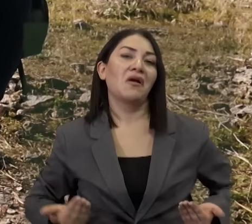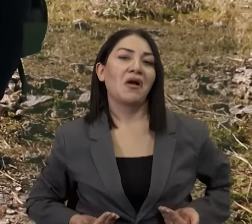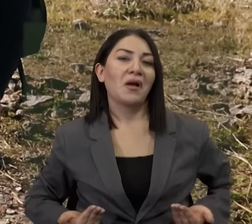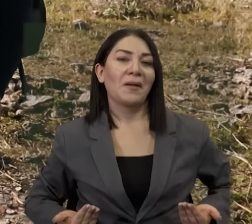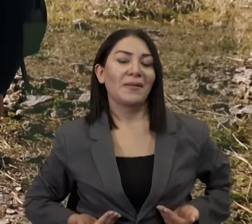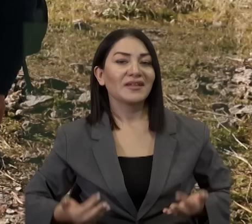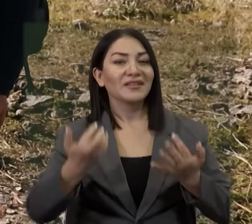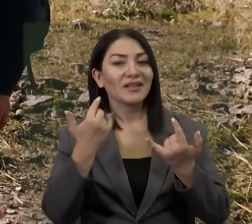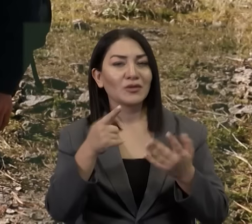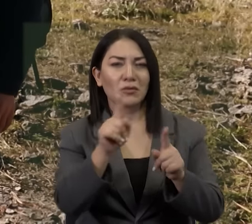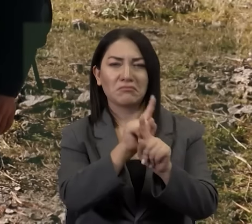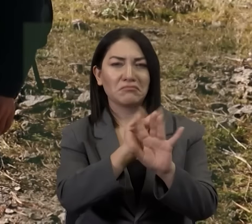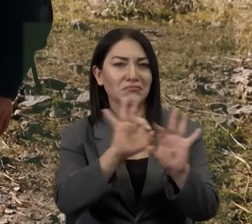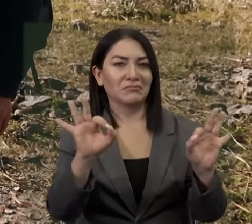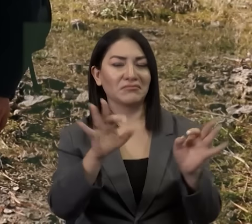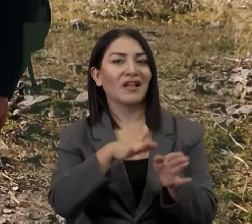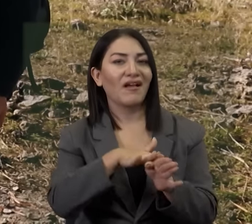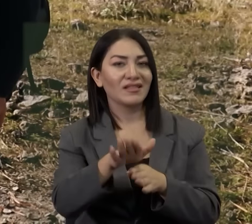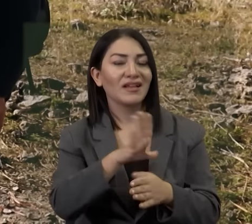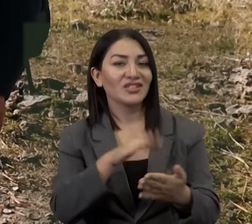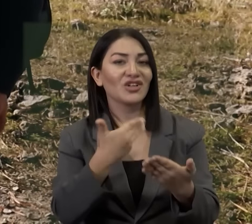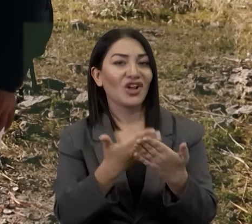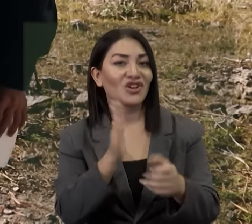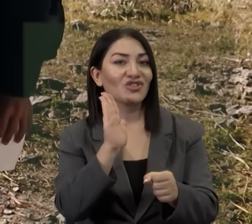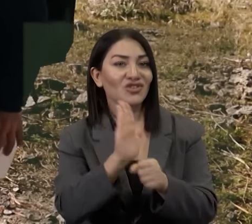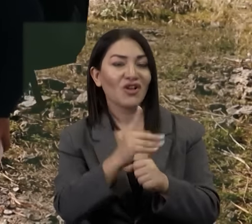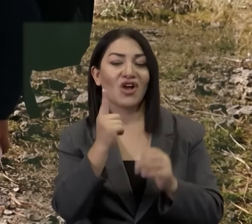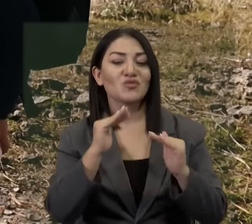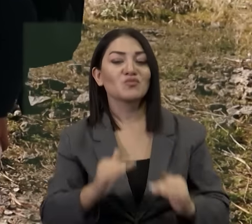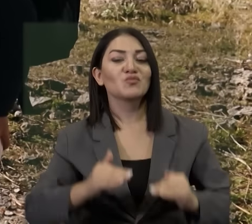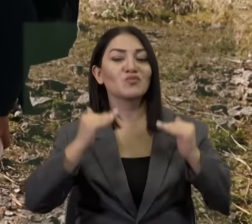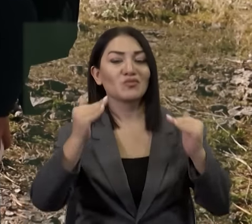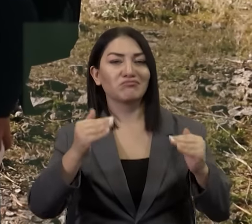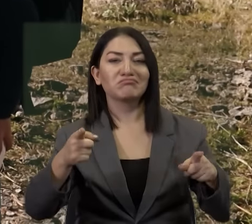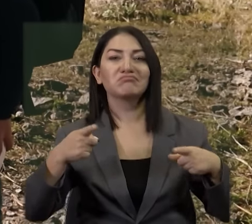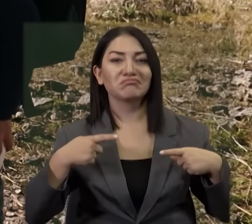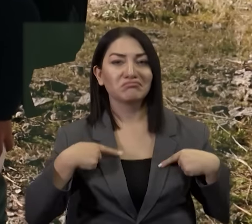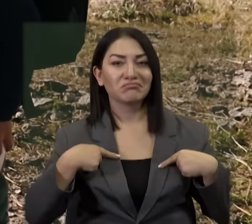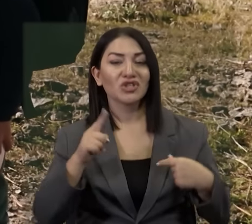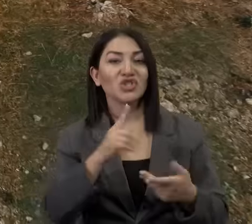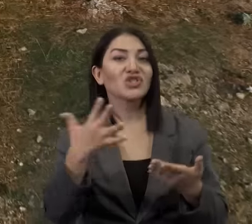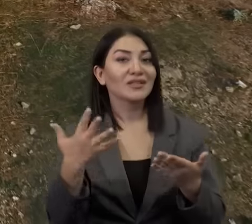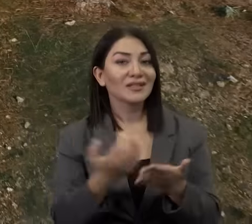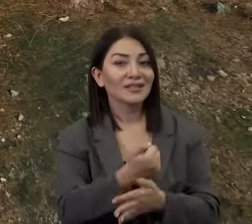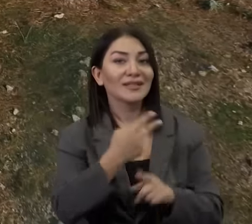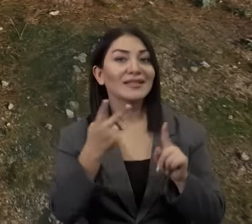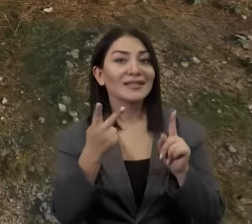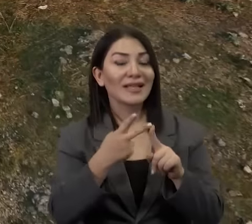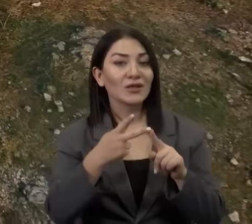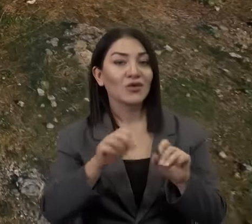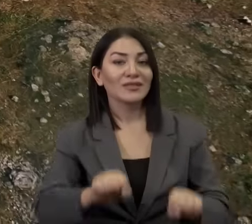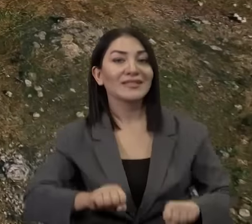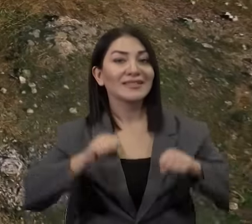Գեցեք հետախույզներ։ Դուք գերազանց կատարեցիք ձեր առաջադրանքը եւ անցաք առաջին փուլը։ Այն, ինչ դուք